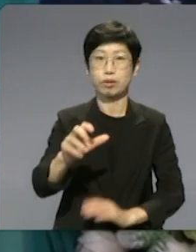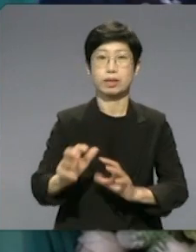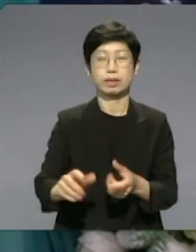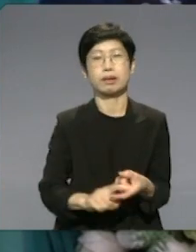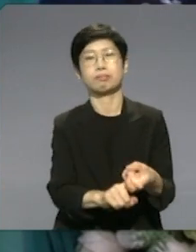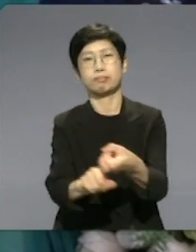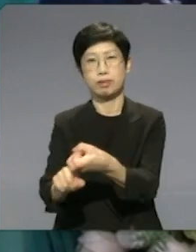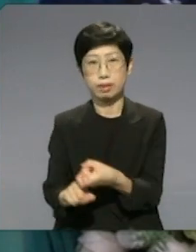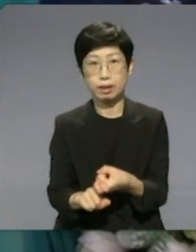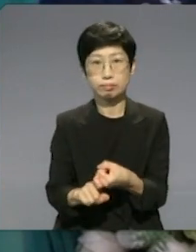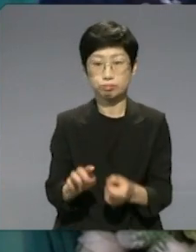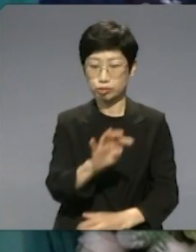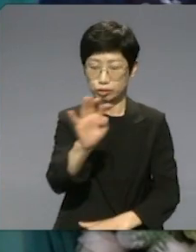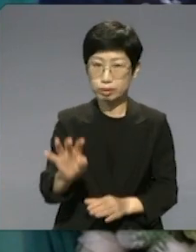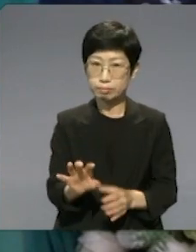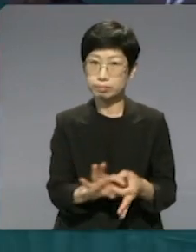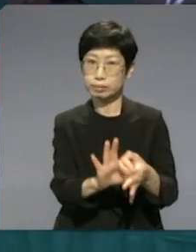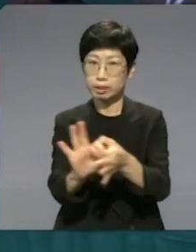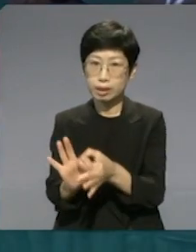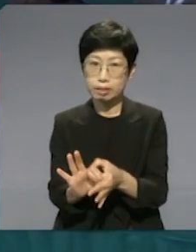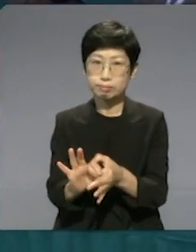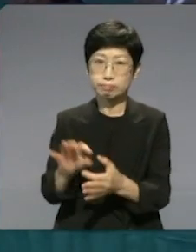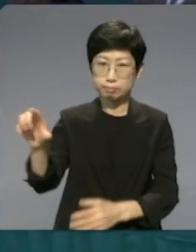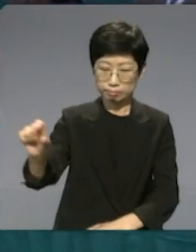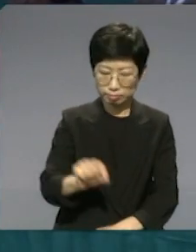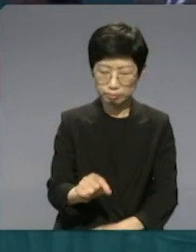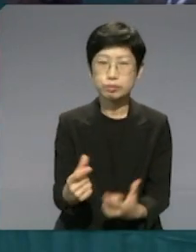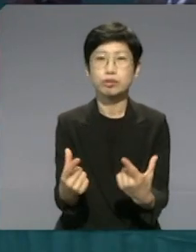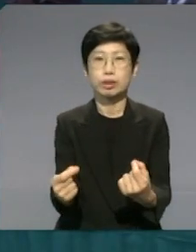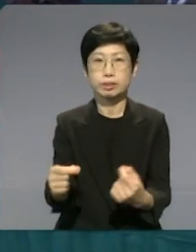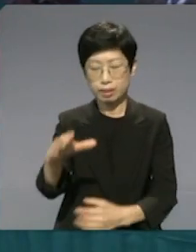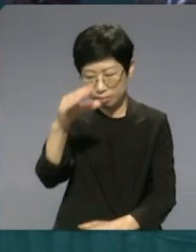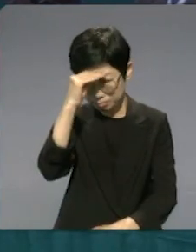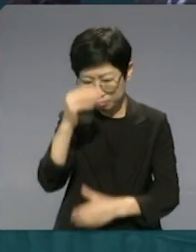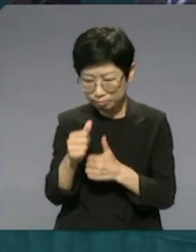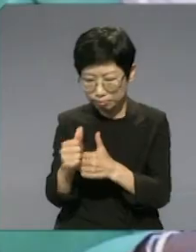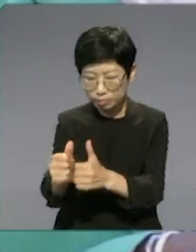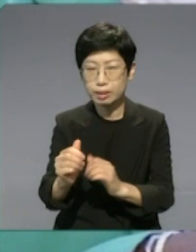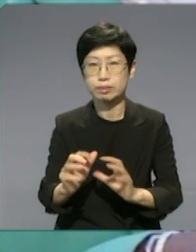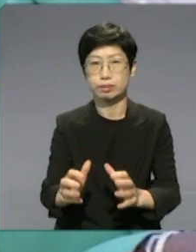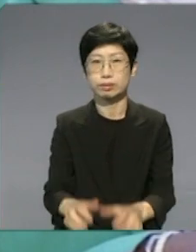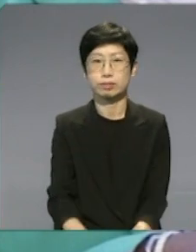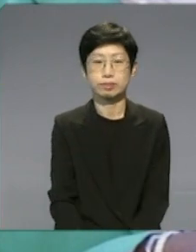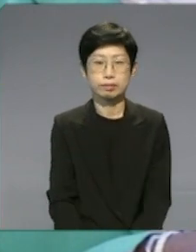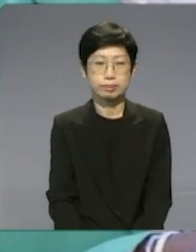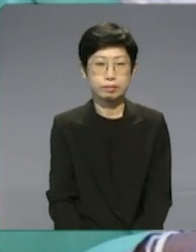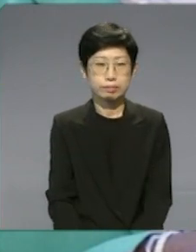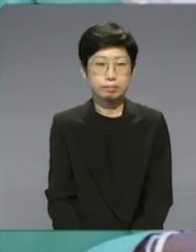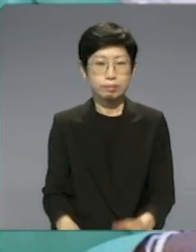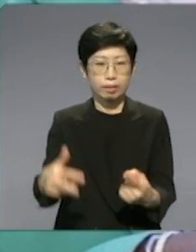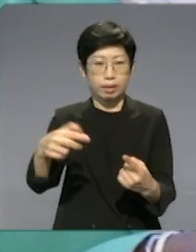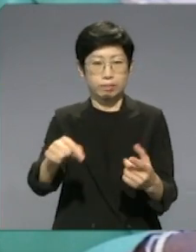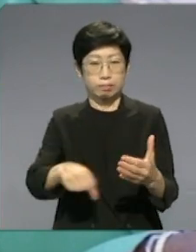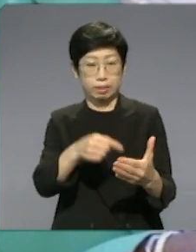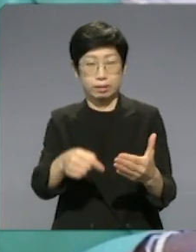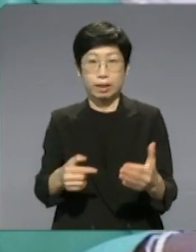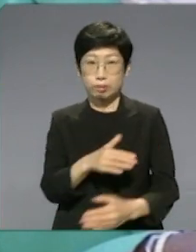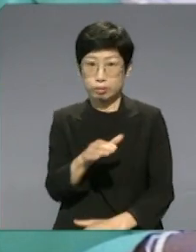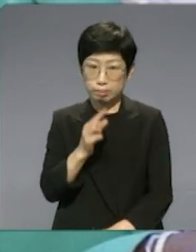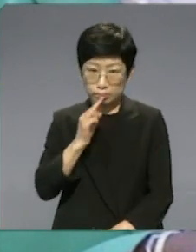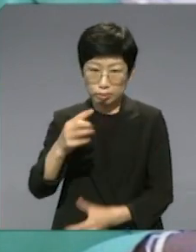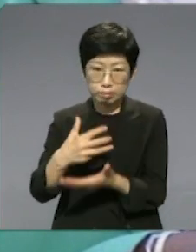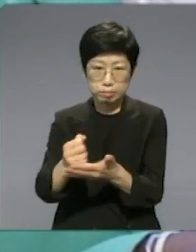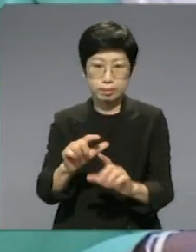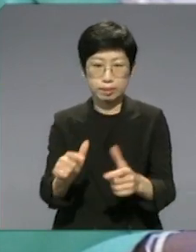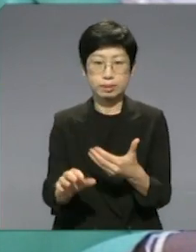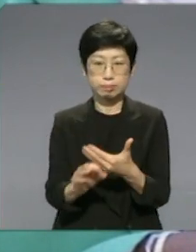연합체로 유럽연합을 모델로 하는데 니제르 역시 가입 국가입니다. In the event the authorities' demands